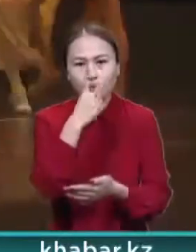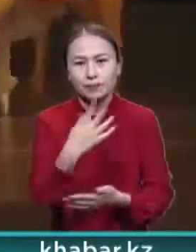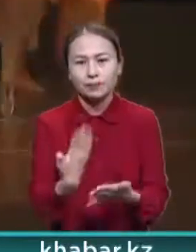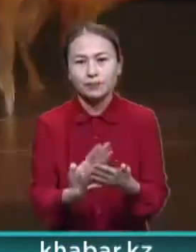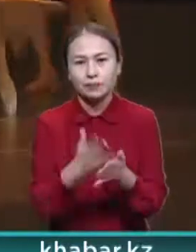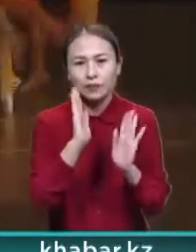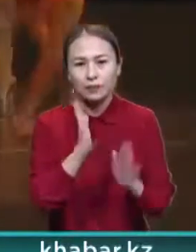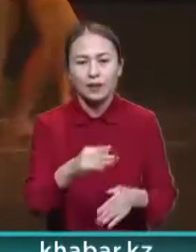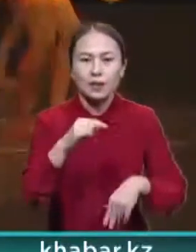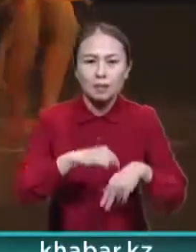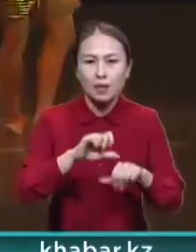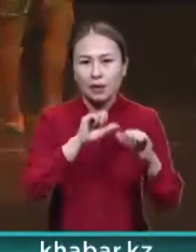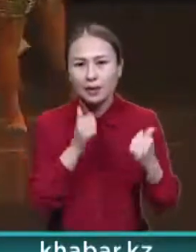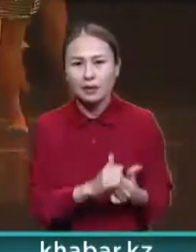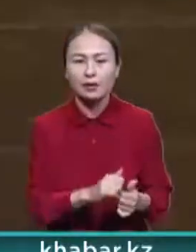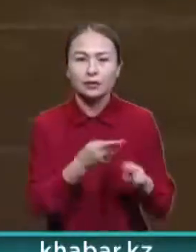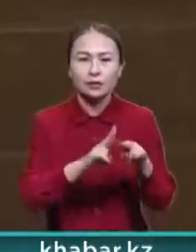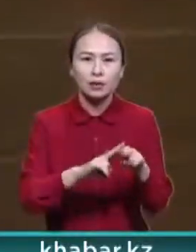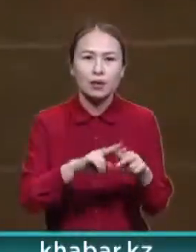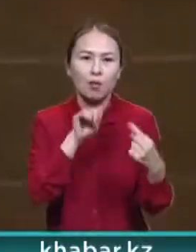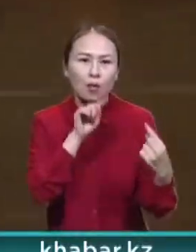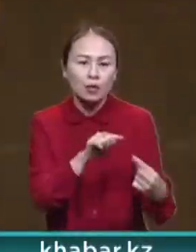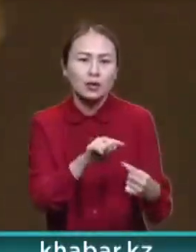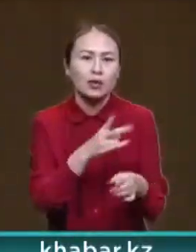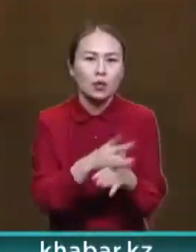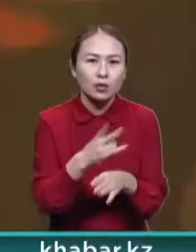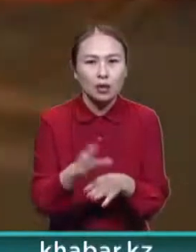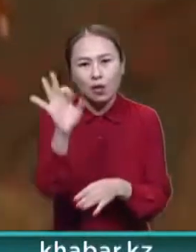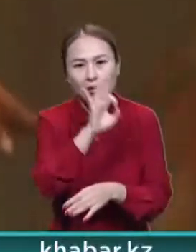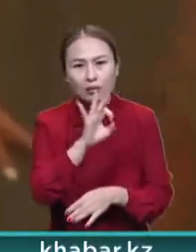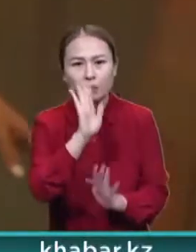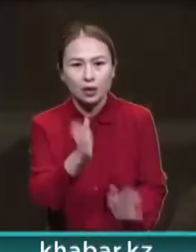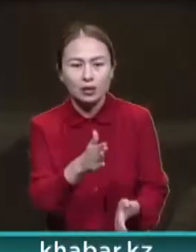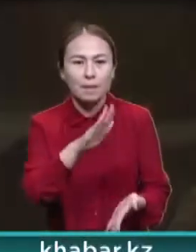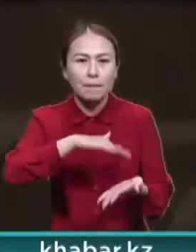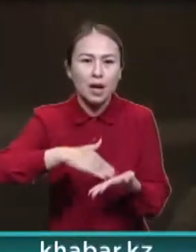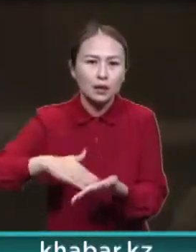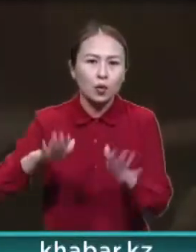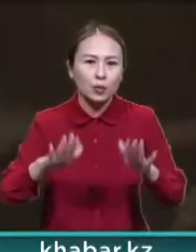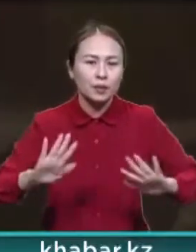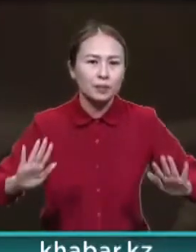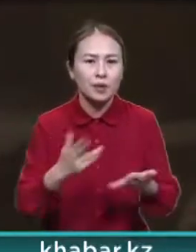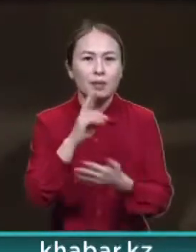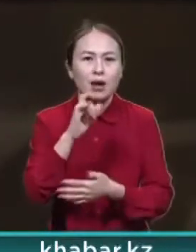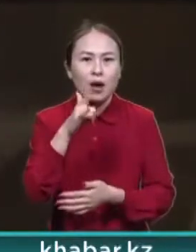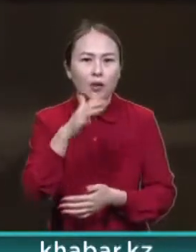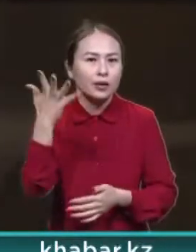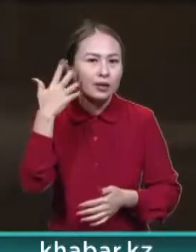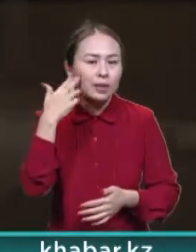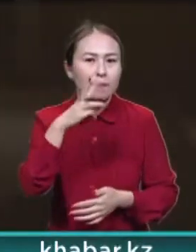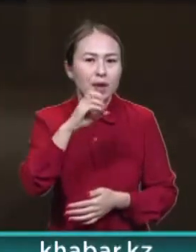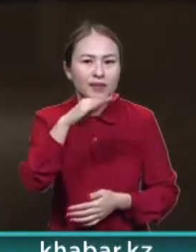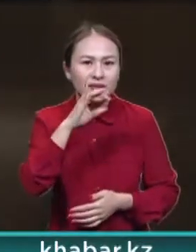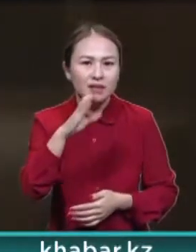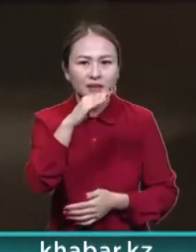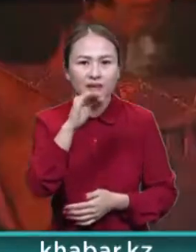жеткізеді. Қойылымда сезім, махаббат, сатқындық пен опасыздық көрініс тапқан. Балет операсының оқиғасы перғауындар билігі кезеңдегі Мемфис